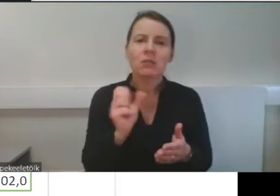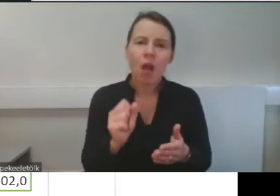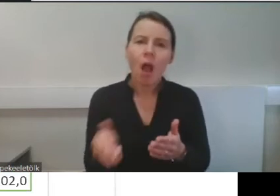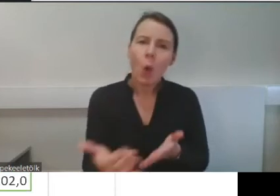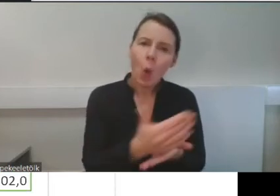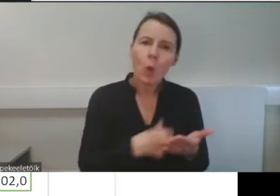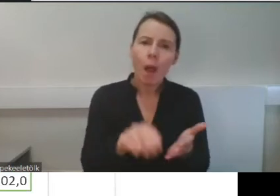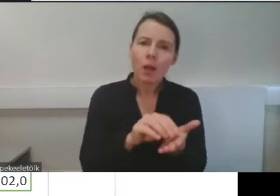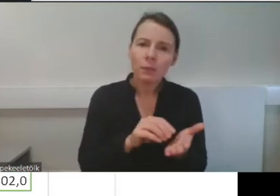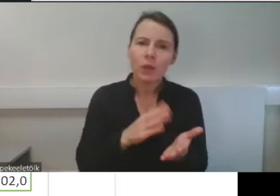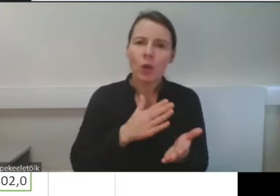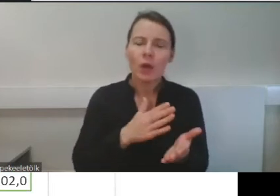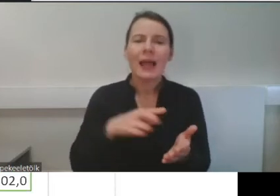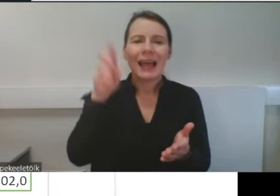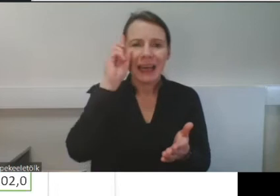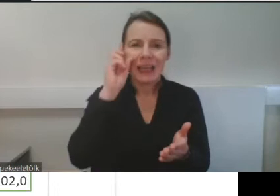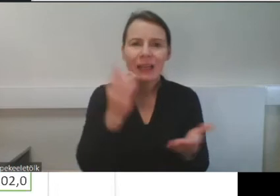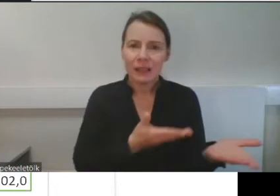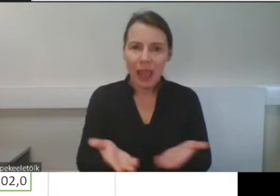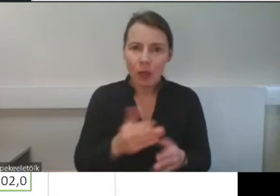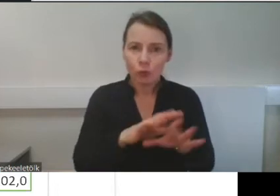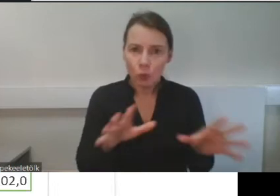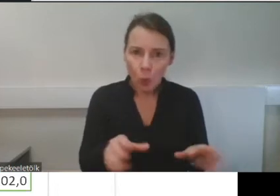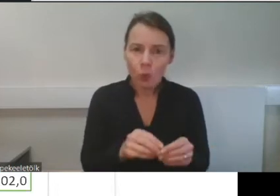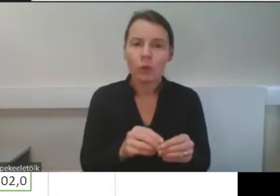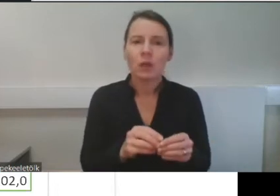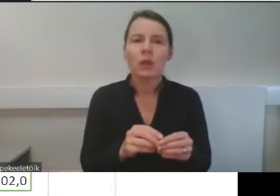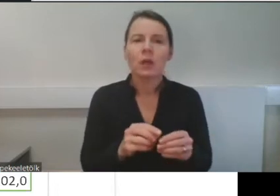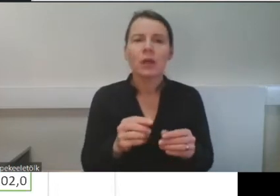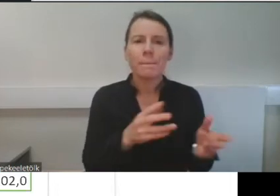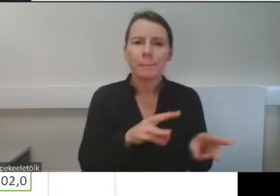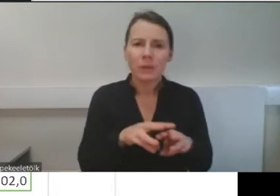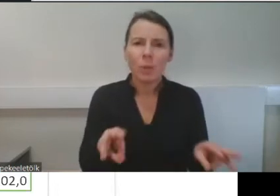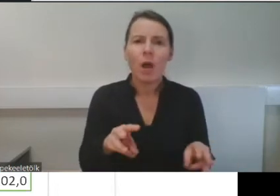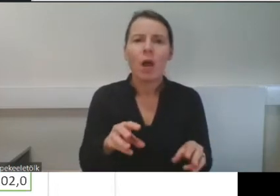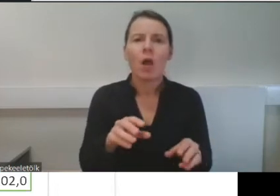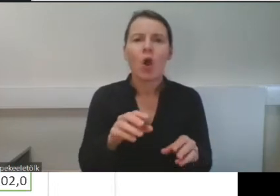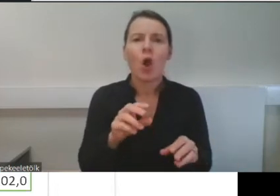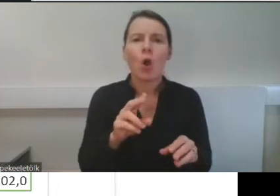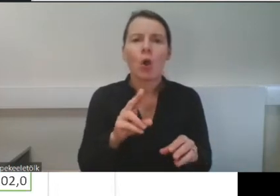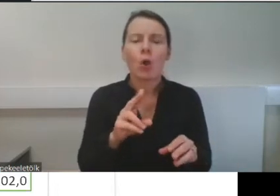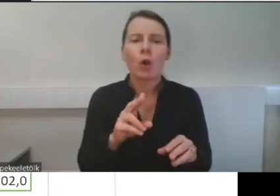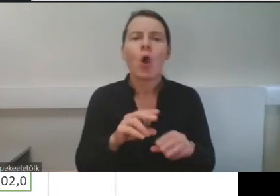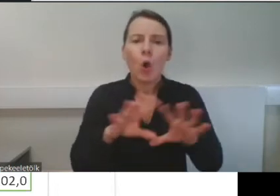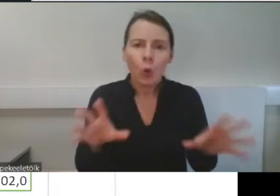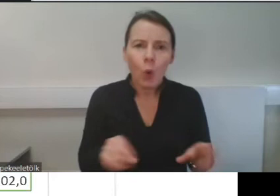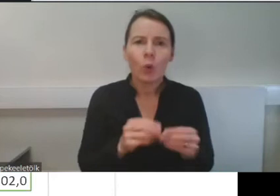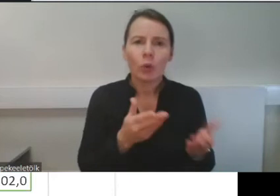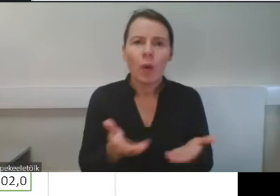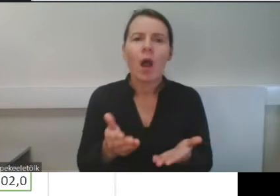põgus ülevaate, aga igal juhul koht, kus andmeid küsida alati oleks siis